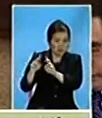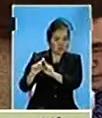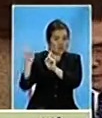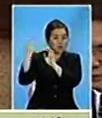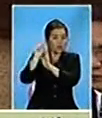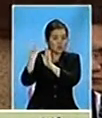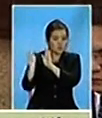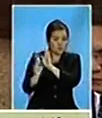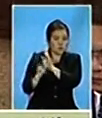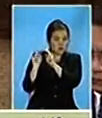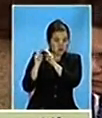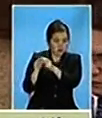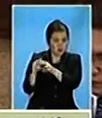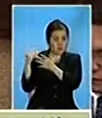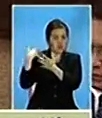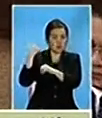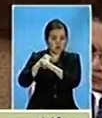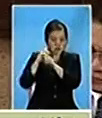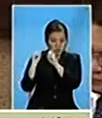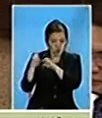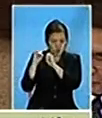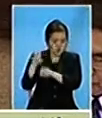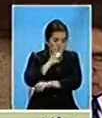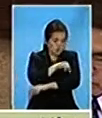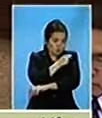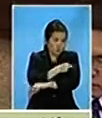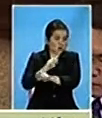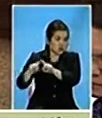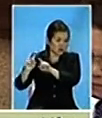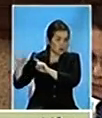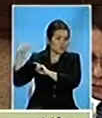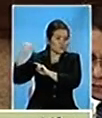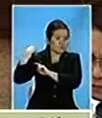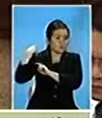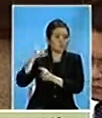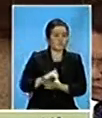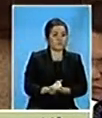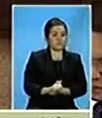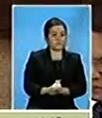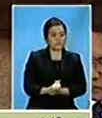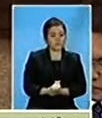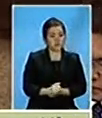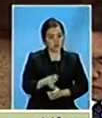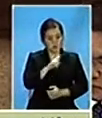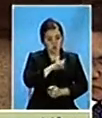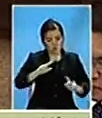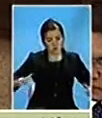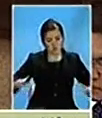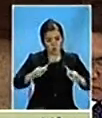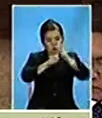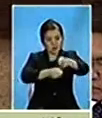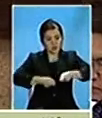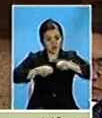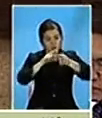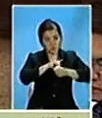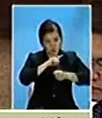มีสถาบันในการผลิตแพทย์เฉพาะซึ่งอยู่ในการในความรับผิดชอบของกระทรวงเกษตรนะครับเพ